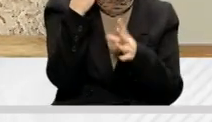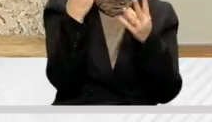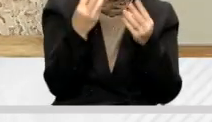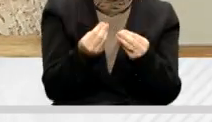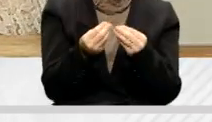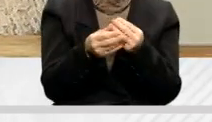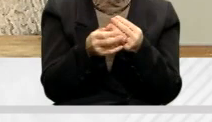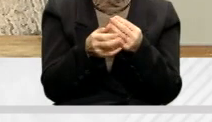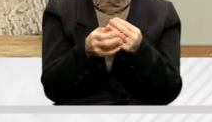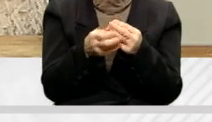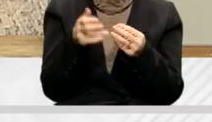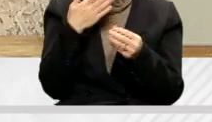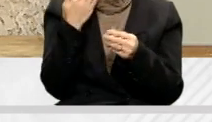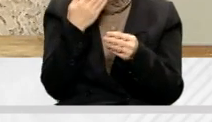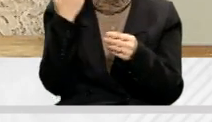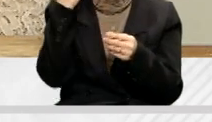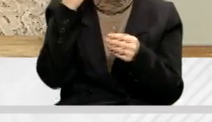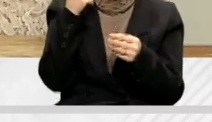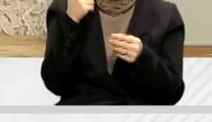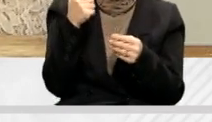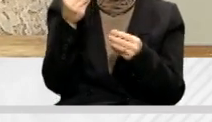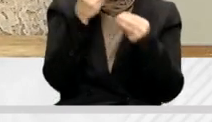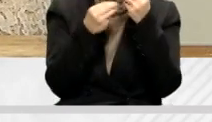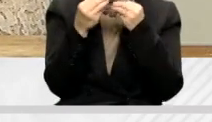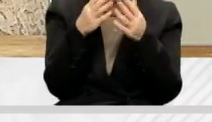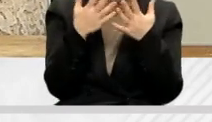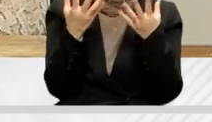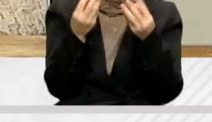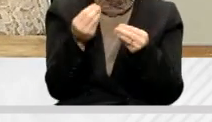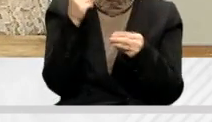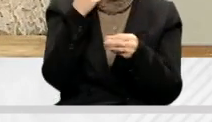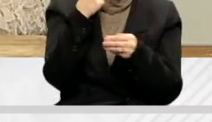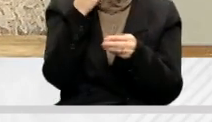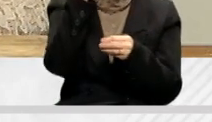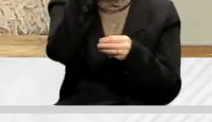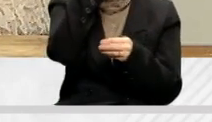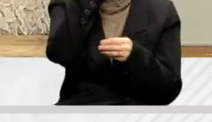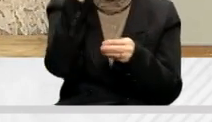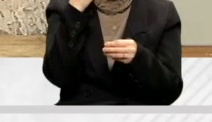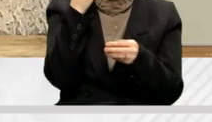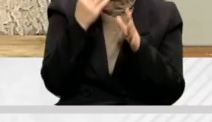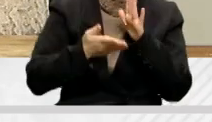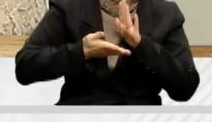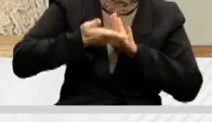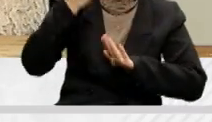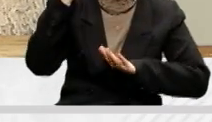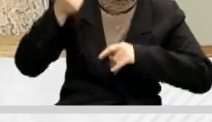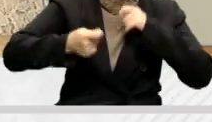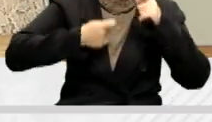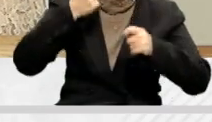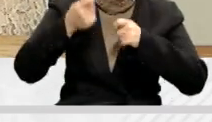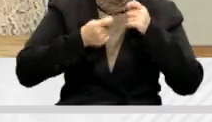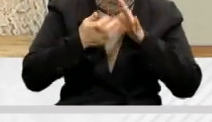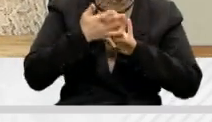tahıllar mesela pirinç tüketimi neye sebep oluyor? Birden kan şekerimiz yükseliyor, enerjimiz artıyor ve daha fazla